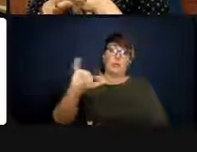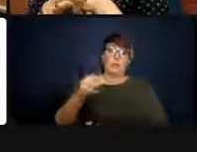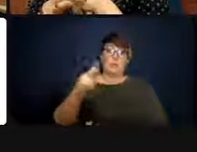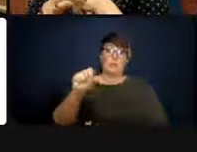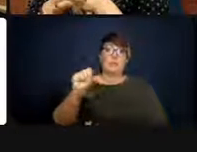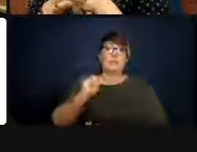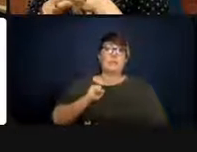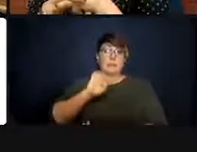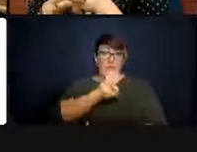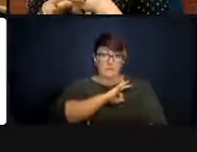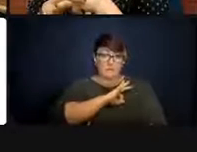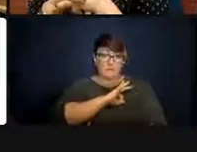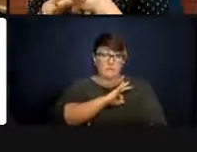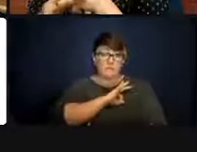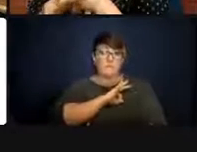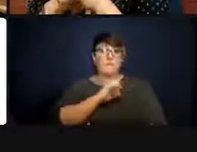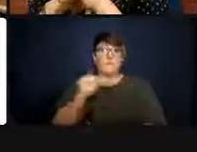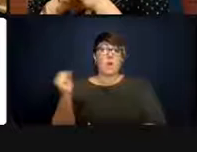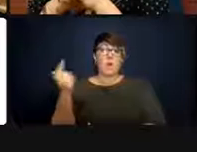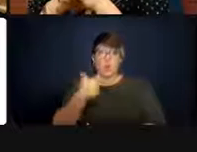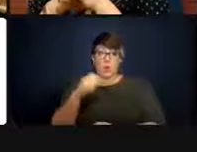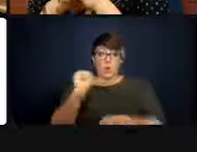جميع العاملين في